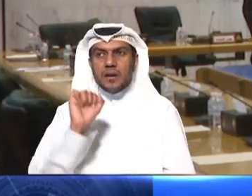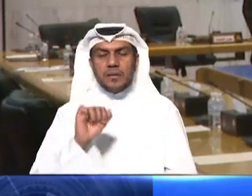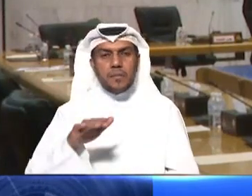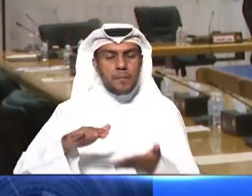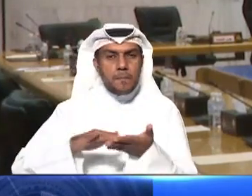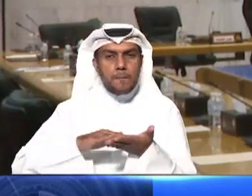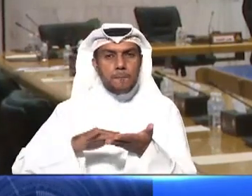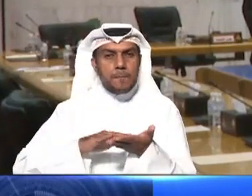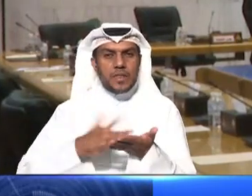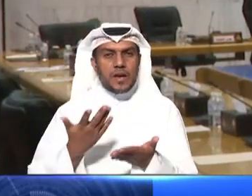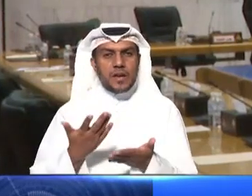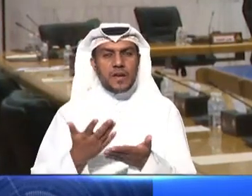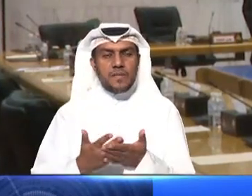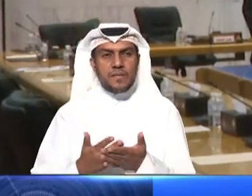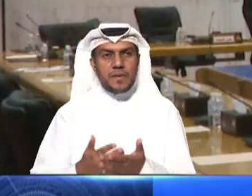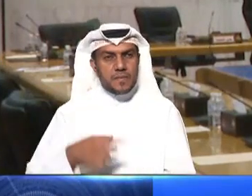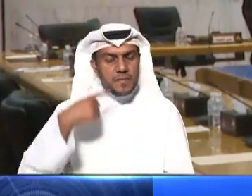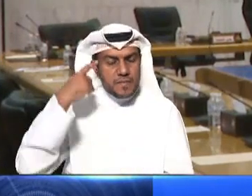صوابر